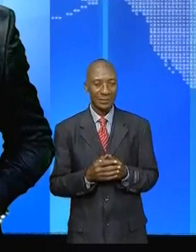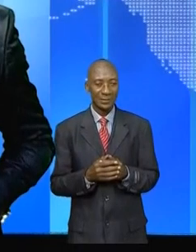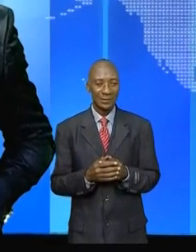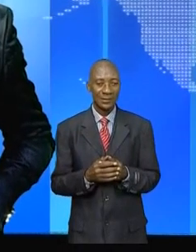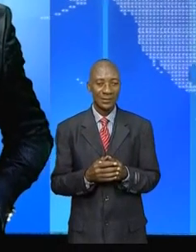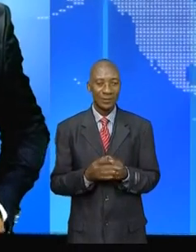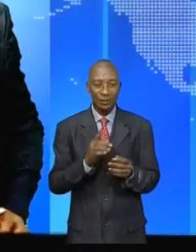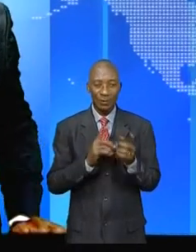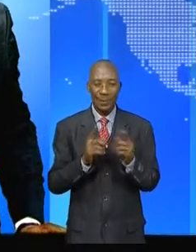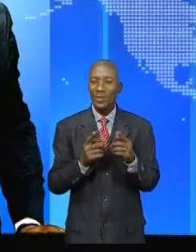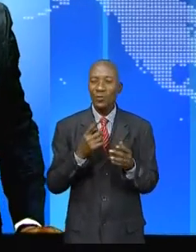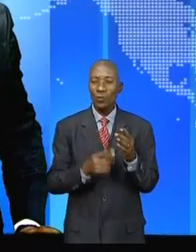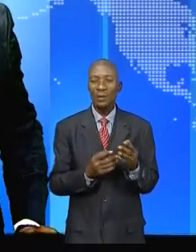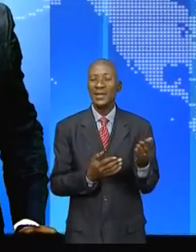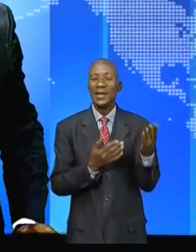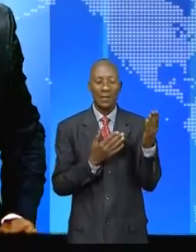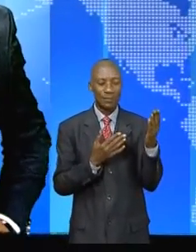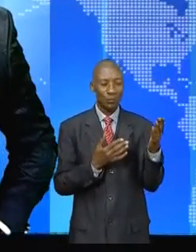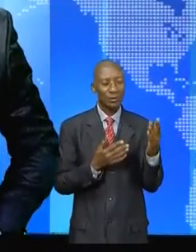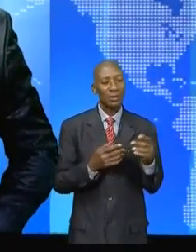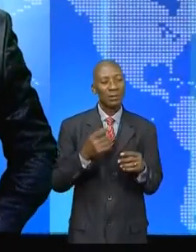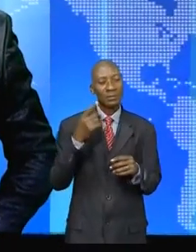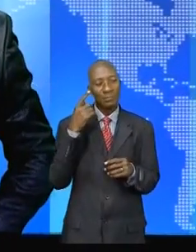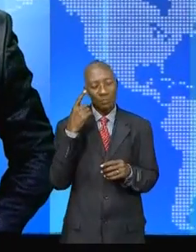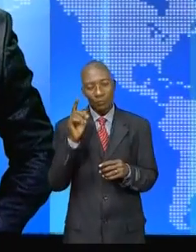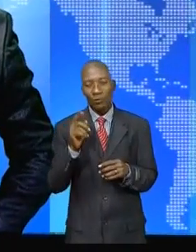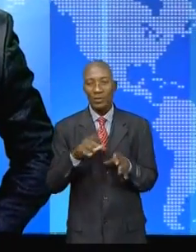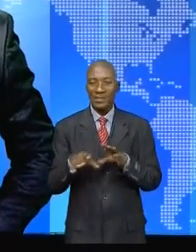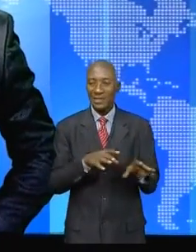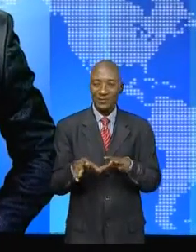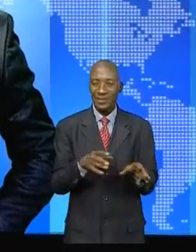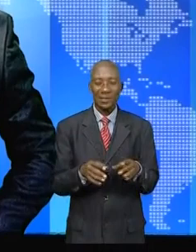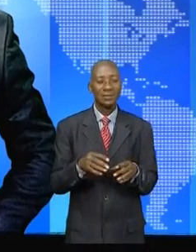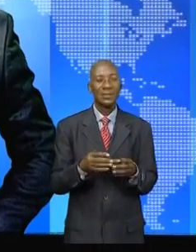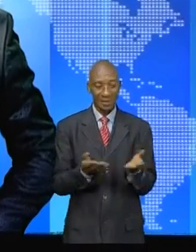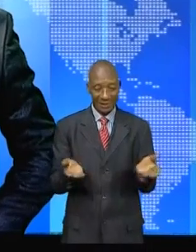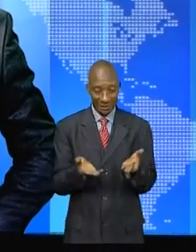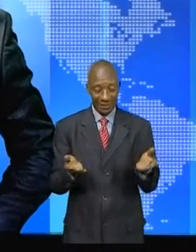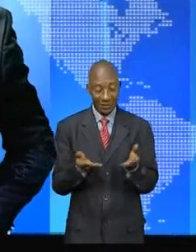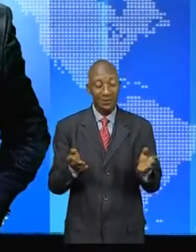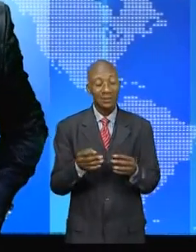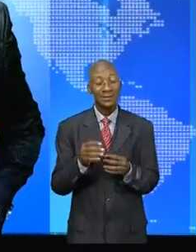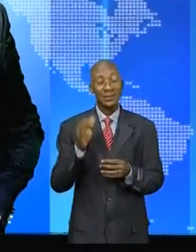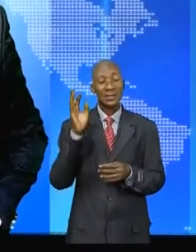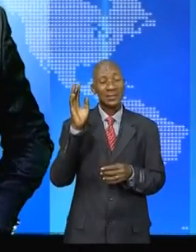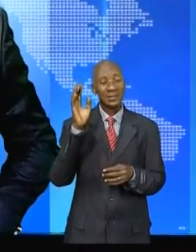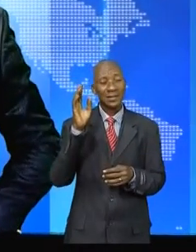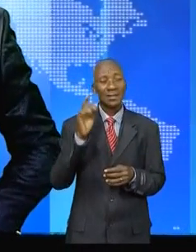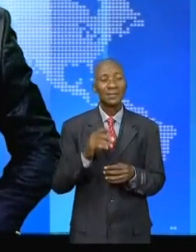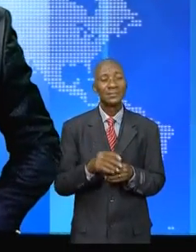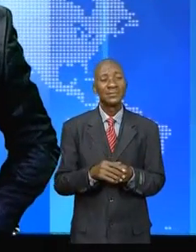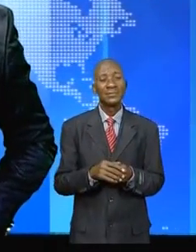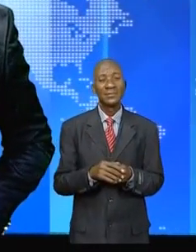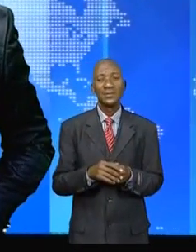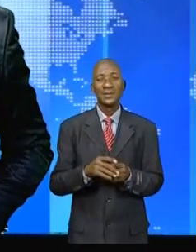les Nations Unies vont consacrer la date du 1er octobre comme journée internationale de la musique et afin de rassembler les populations